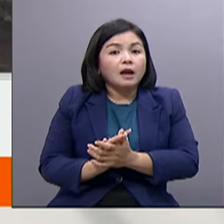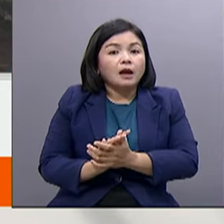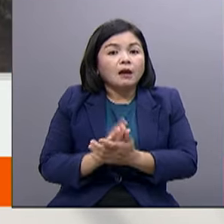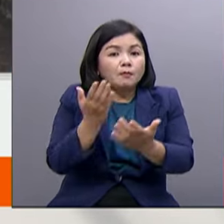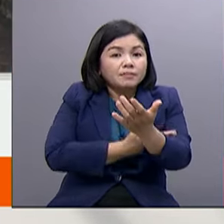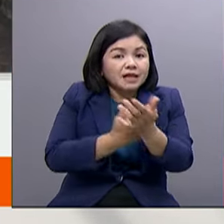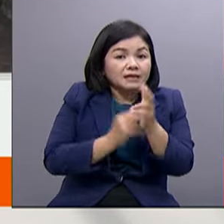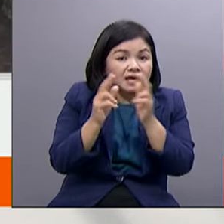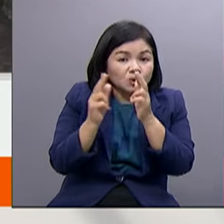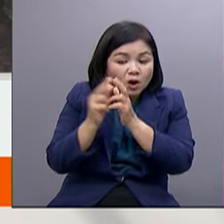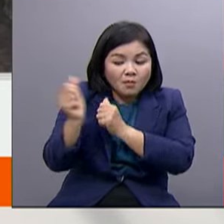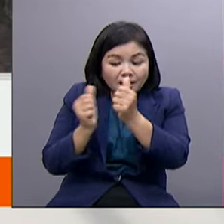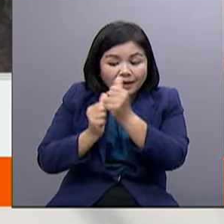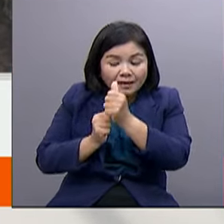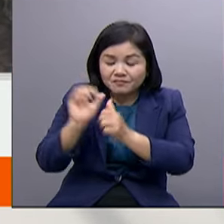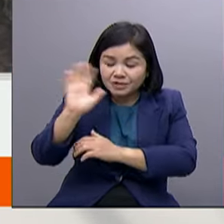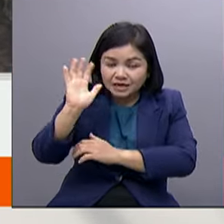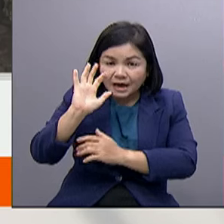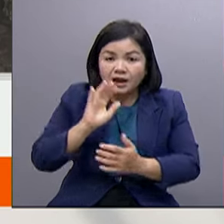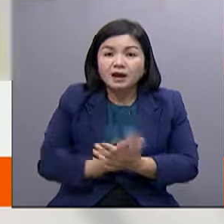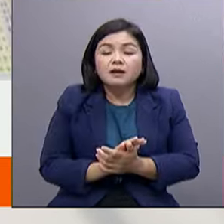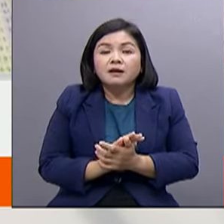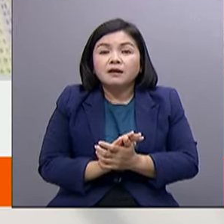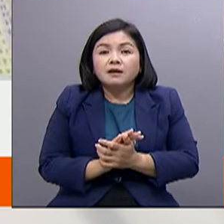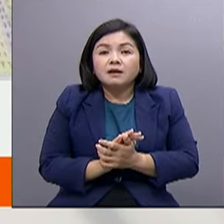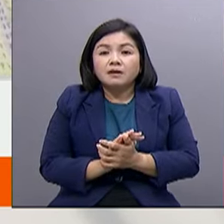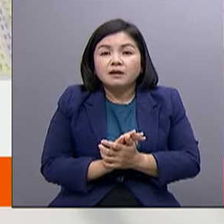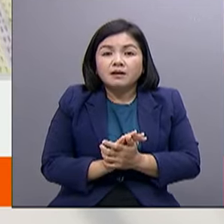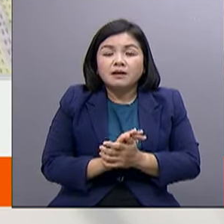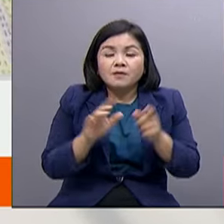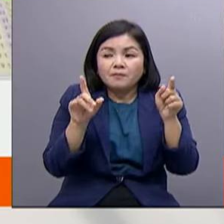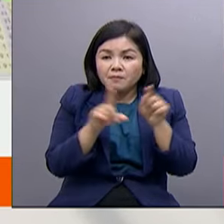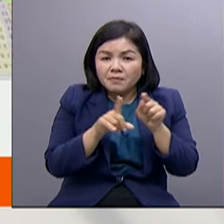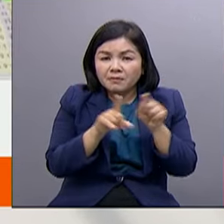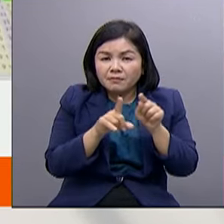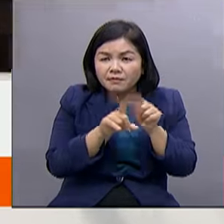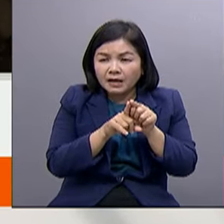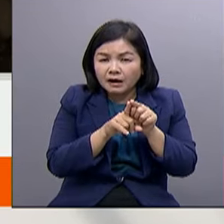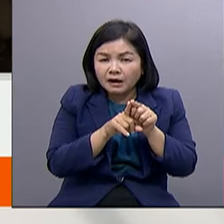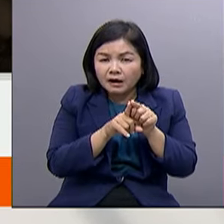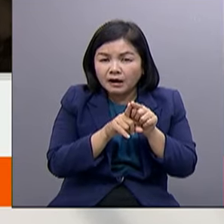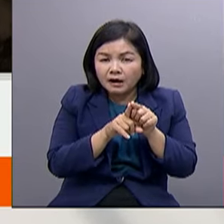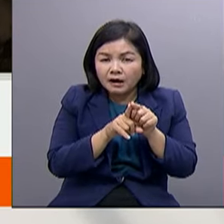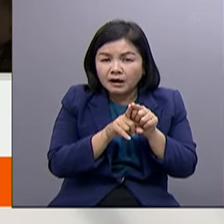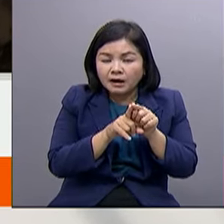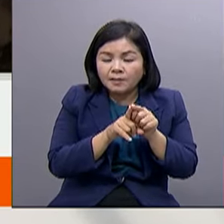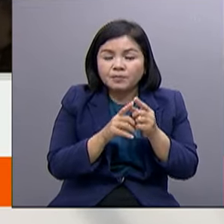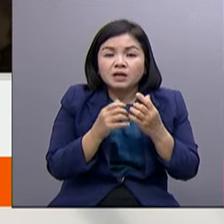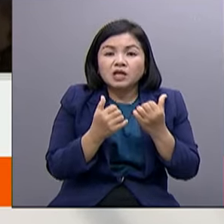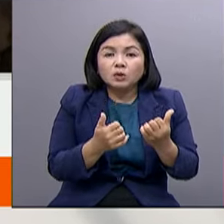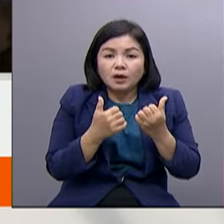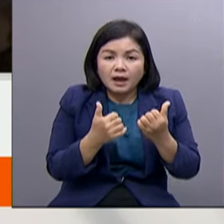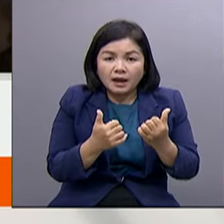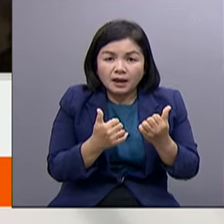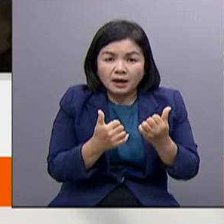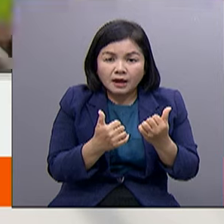ือมันจะไปเข้าหลักที่เขาเรียกว่าหลักโจรจับโจรนะครับคือเอาสิ่งที่มันเป็นสิ่งที่เป็น